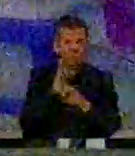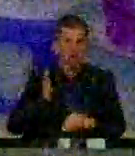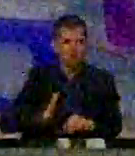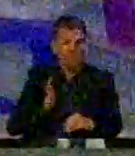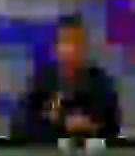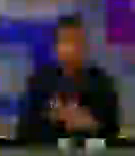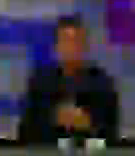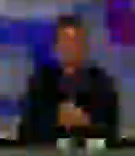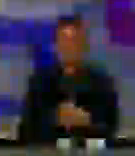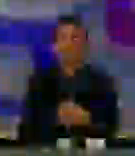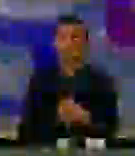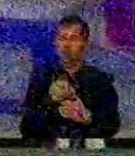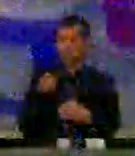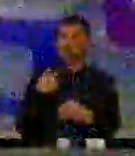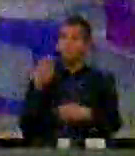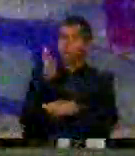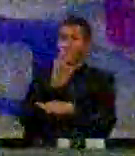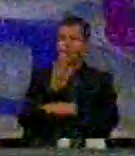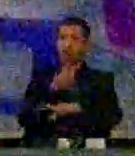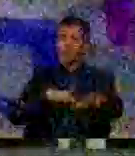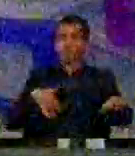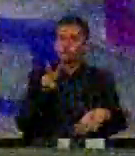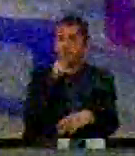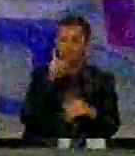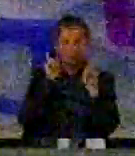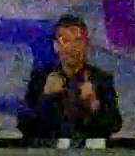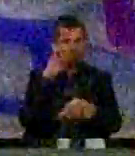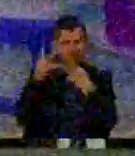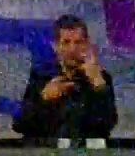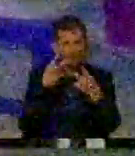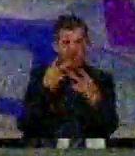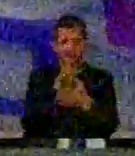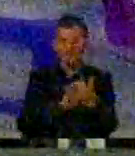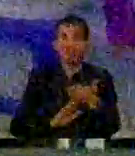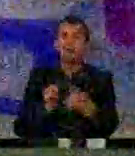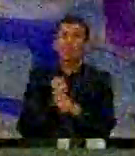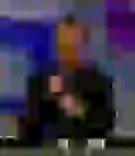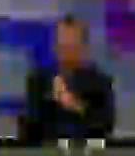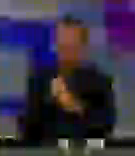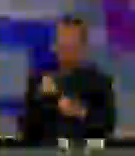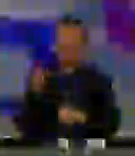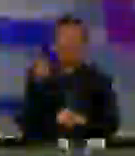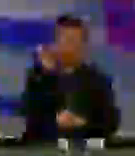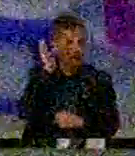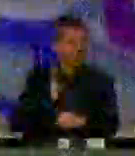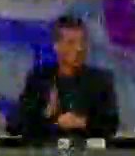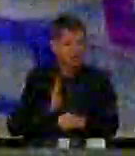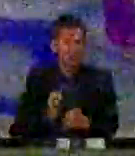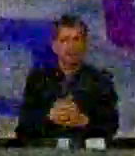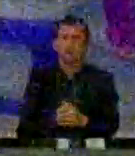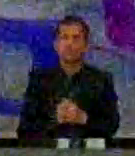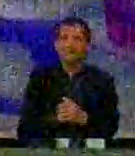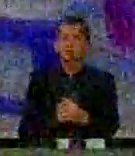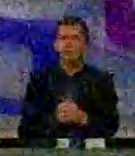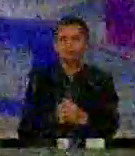Pra, thjesht si deputet e këtij kuvendi kërkoj që të shiqoni edhe një herë fillimin e punës së ministrit të kulturës. Ndërsa